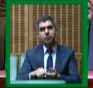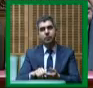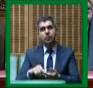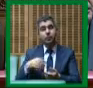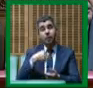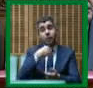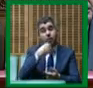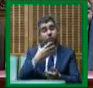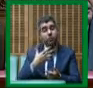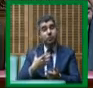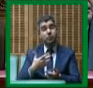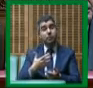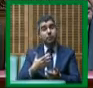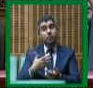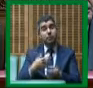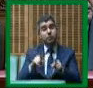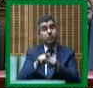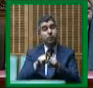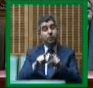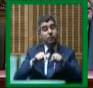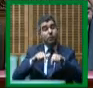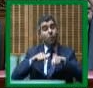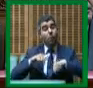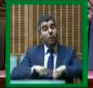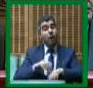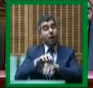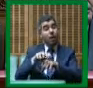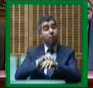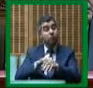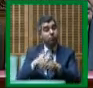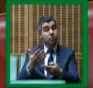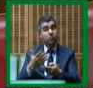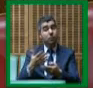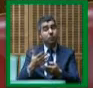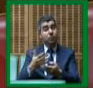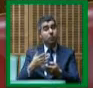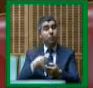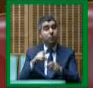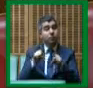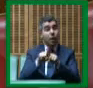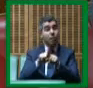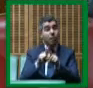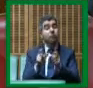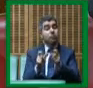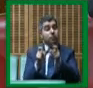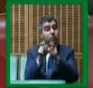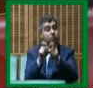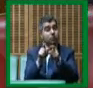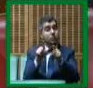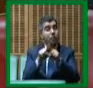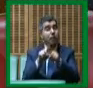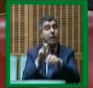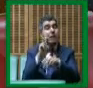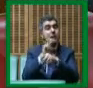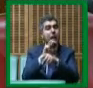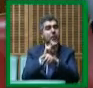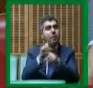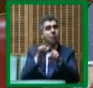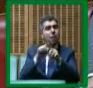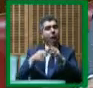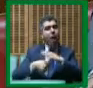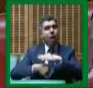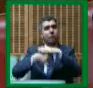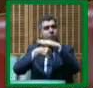المسؤوليه ديال الدوله هو توفر الامكانيات باش الطاكسيات ترقى لواحد المستوى